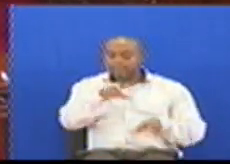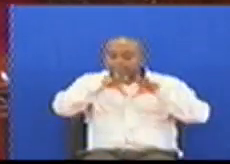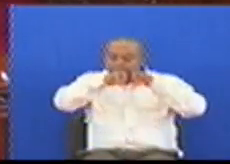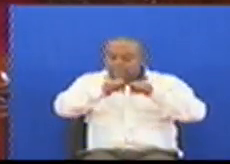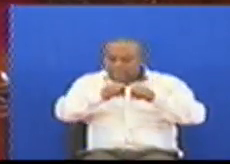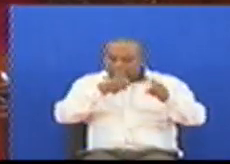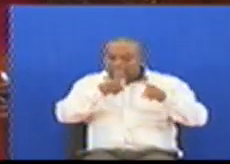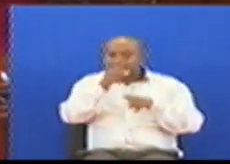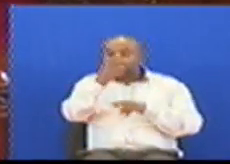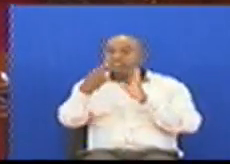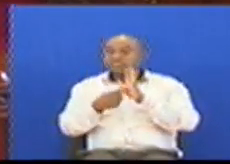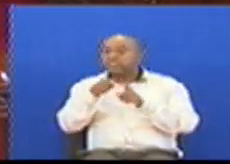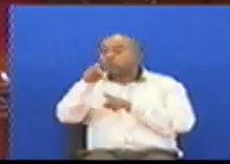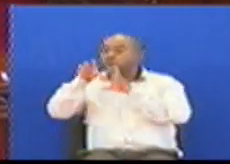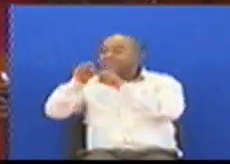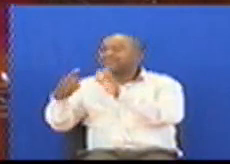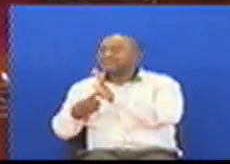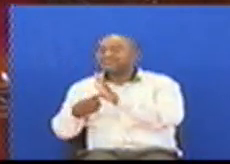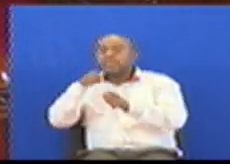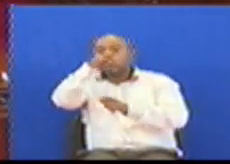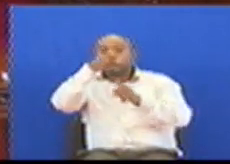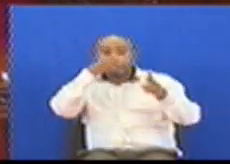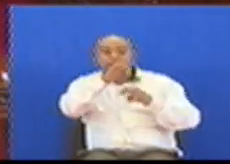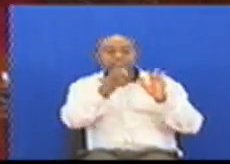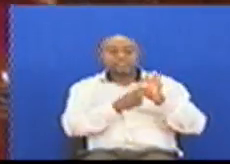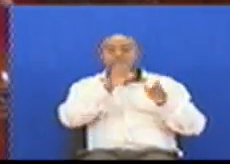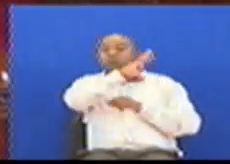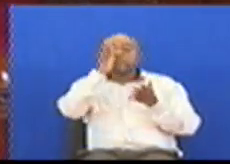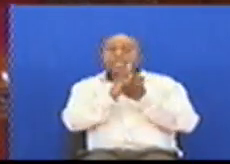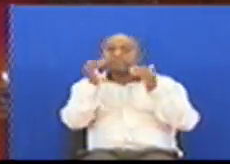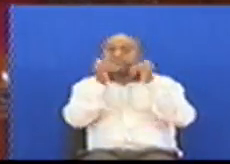mwingine anakata 6, mwingine anakata 7, afu wote mna haki sawa.